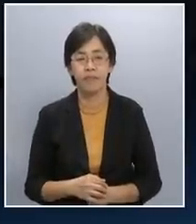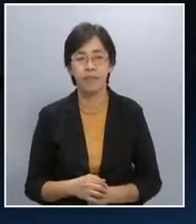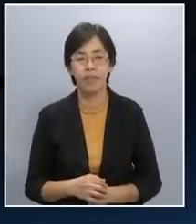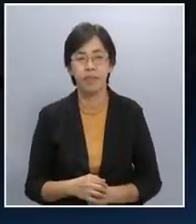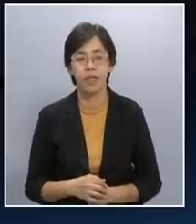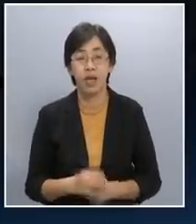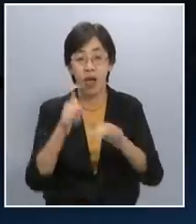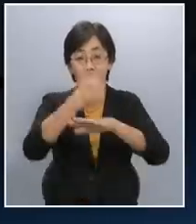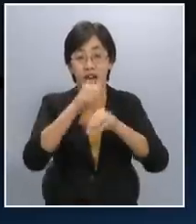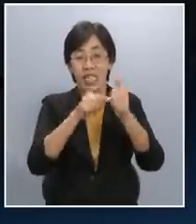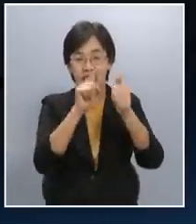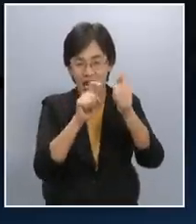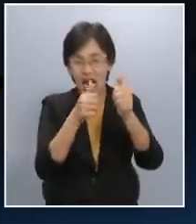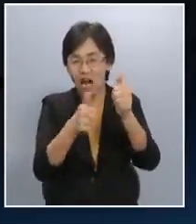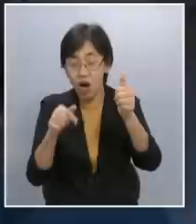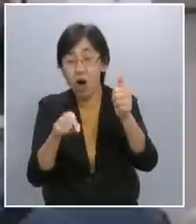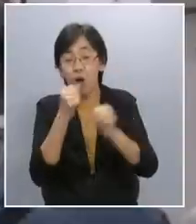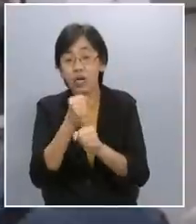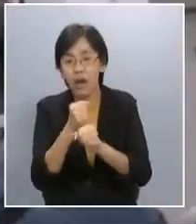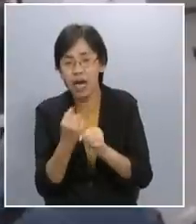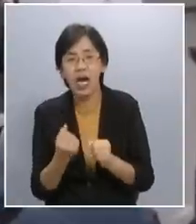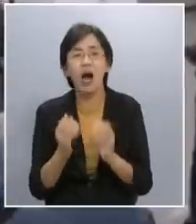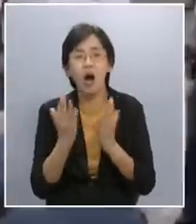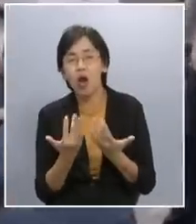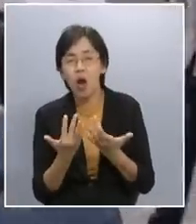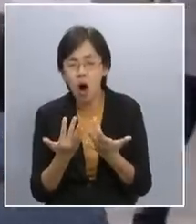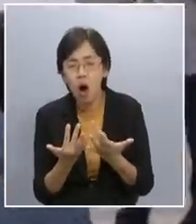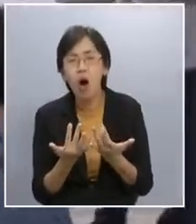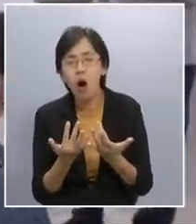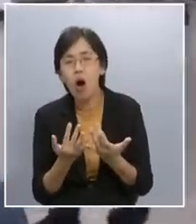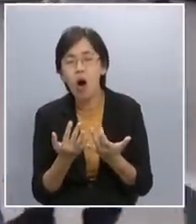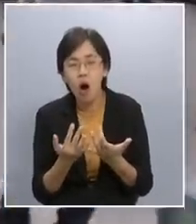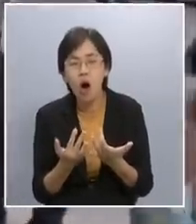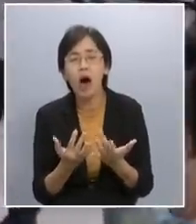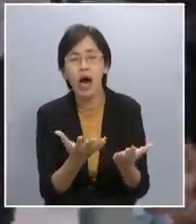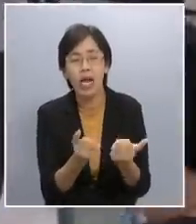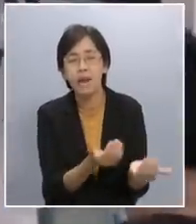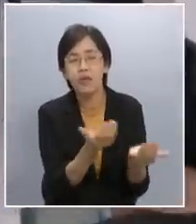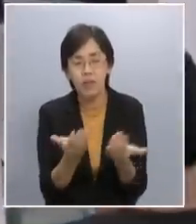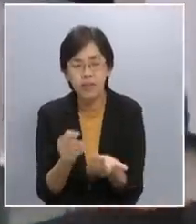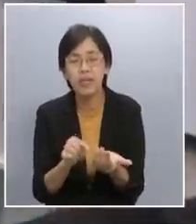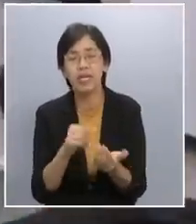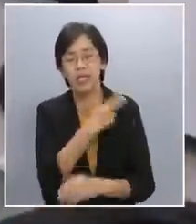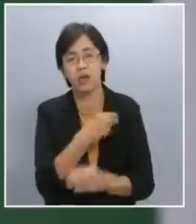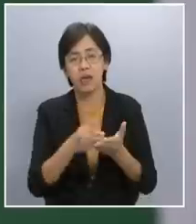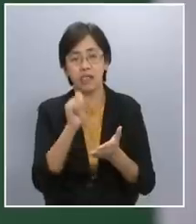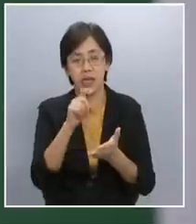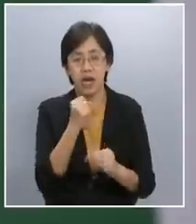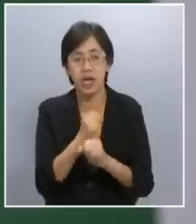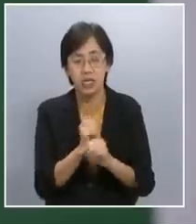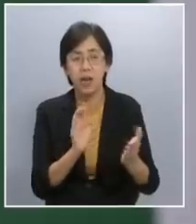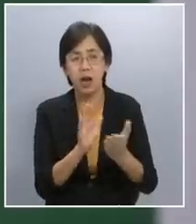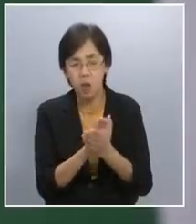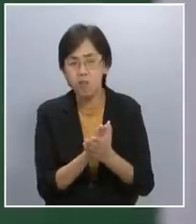ญานะครับที่มารอรับศพที่โรงพยาบาลศิริราชก็เปิดเผยกับทีมข่าวนะครับบอกว่า ตัวเองเนี่ยนะฮะทำงานแล้วก็รู้จักกับทางพลตำรว